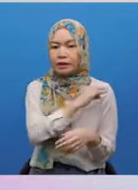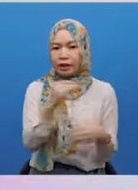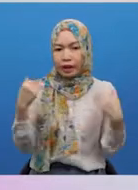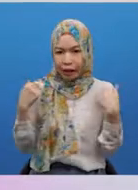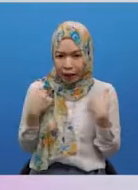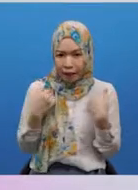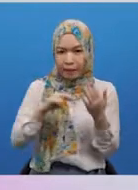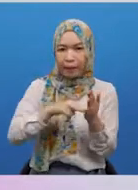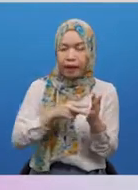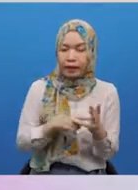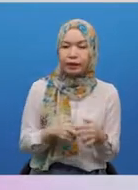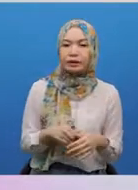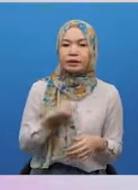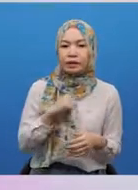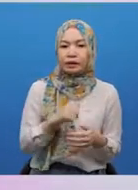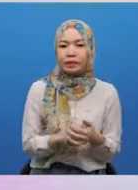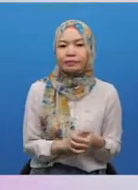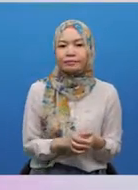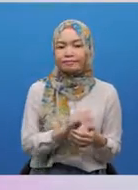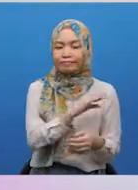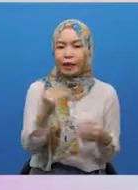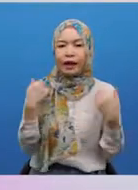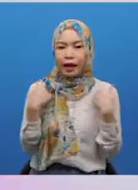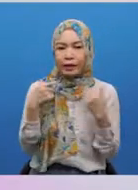dan mengandungi pengajaran.